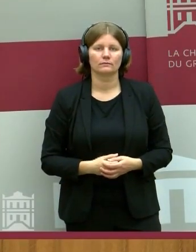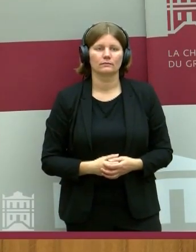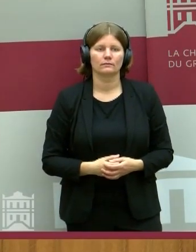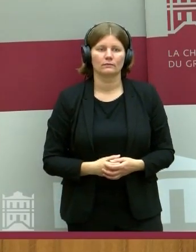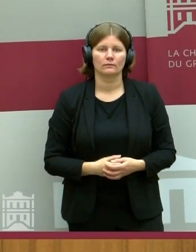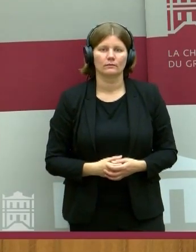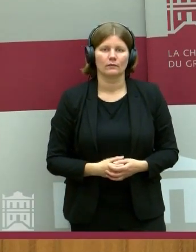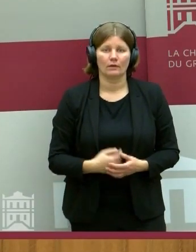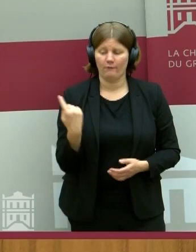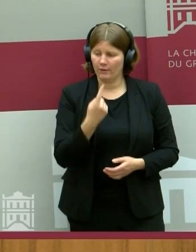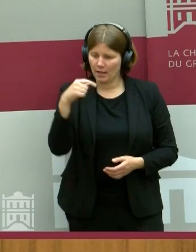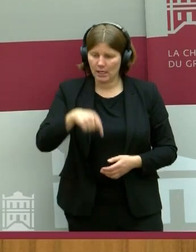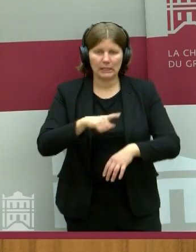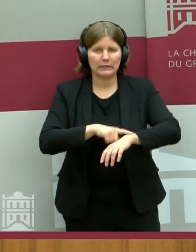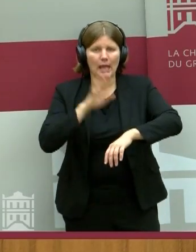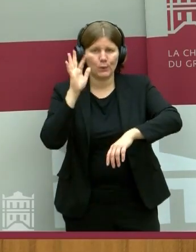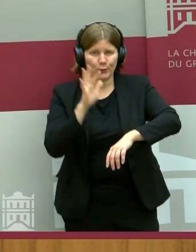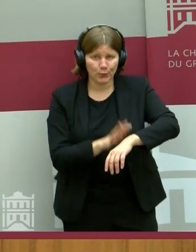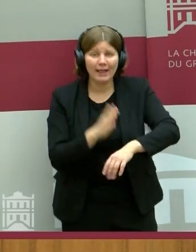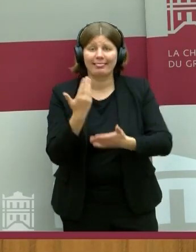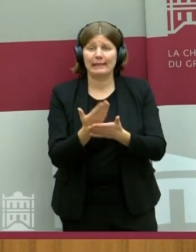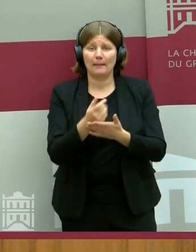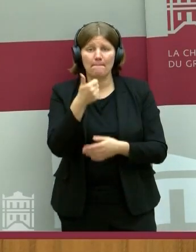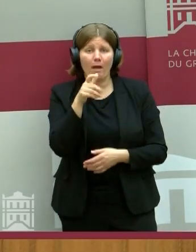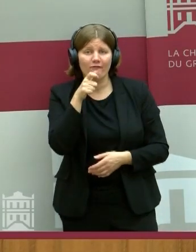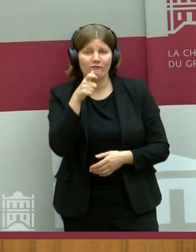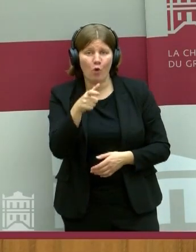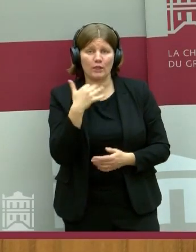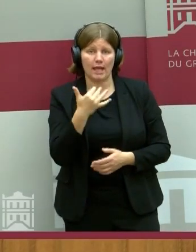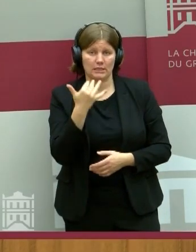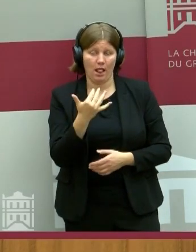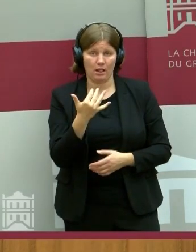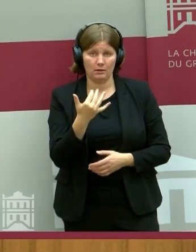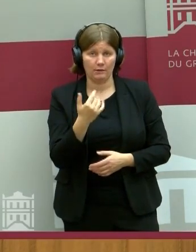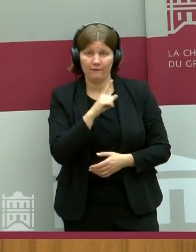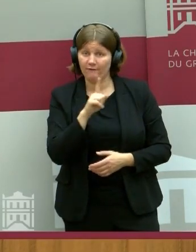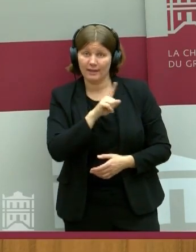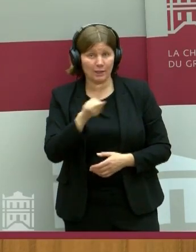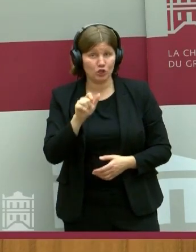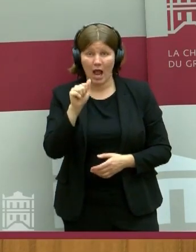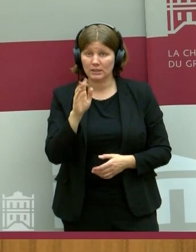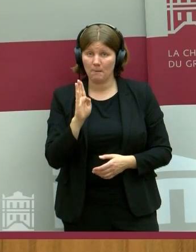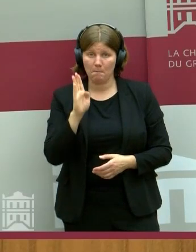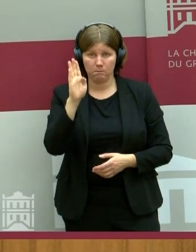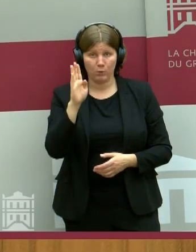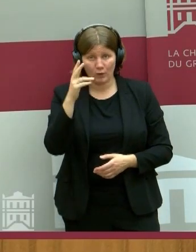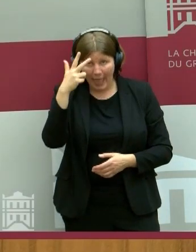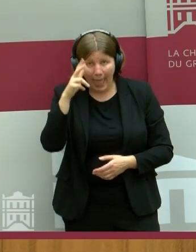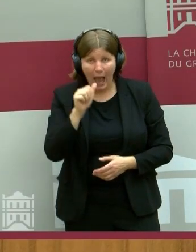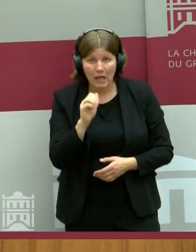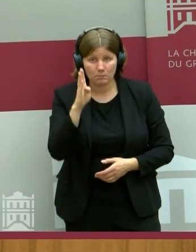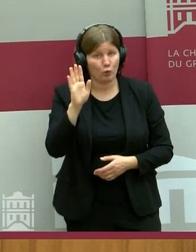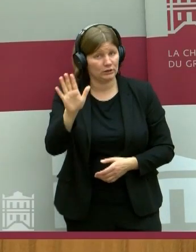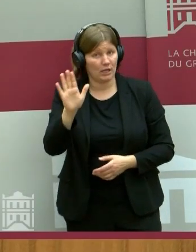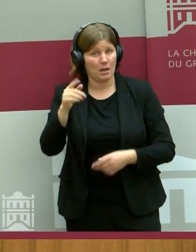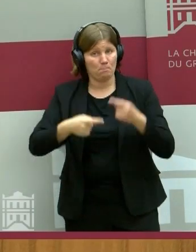Wir haben hier Zeit lebt, dafür lassen wir mich ein paar Worte sagen. Wir sind nicht auf der Seite von Herrn Asselborn seiner Politik auf viele Punkte. Denn Herr Asselborn